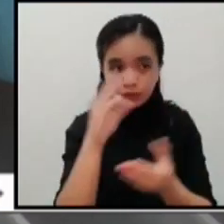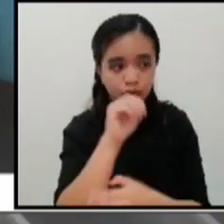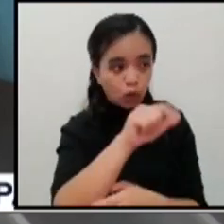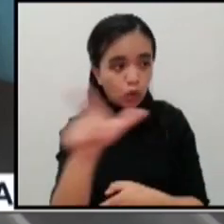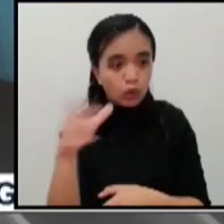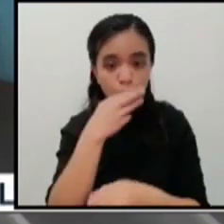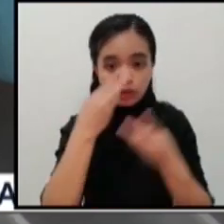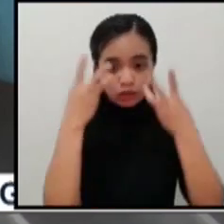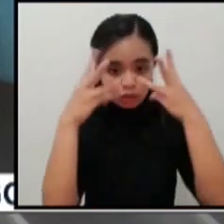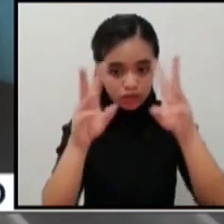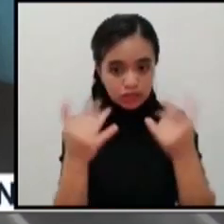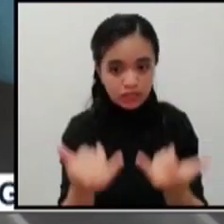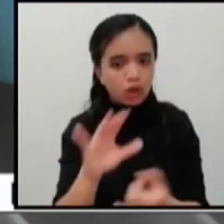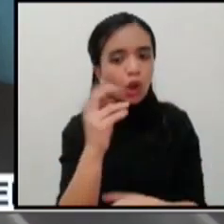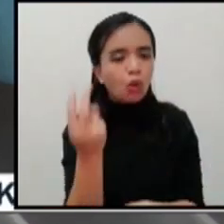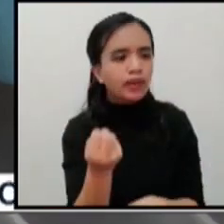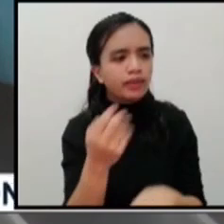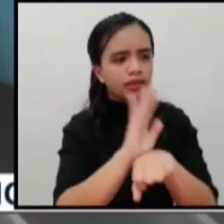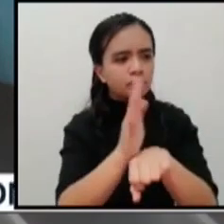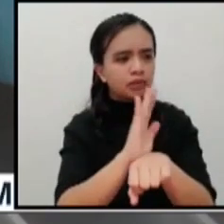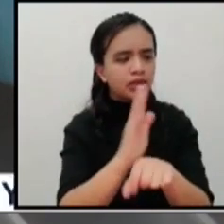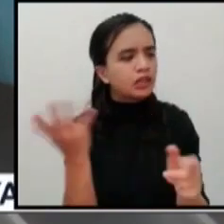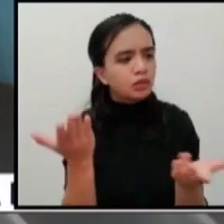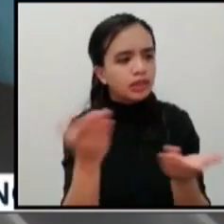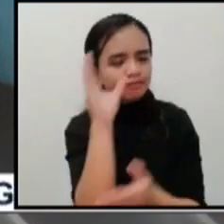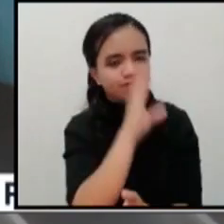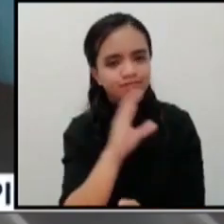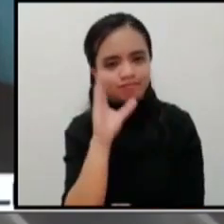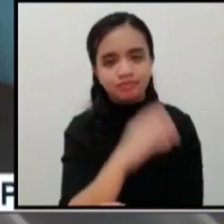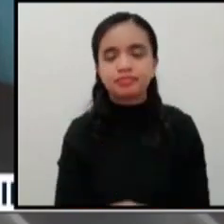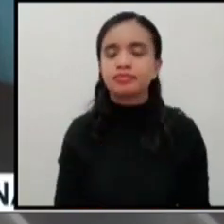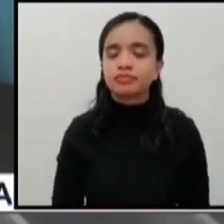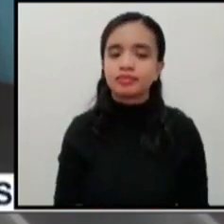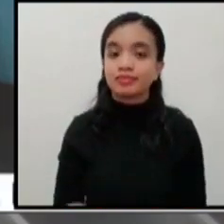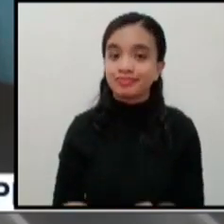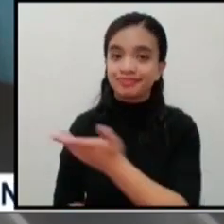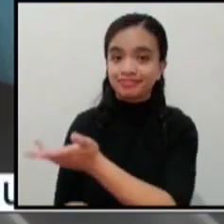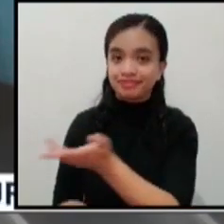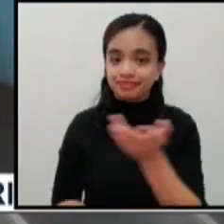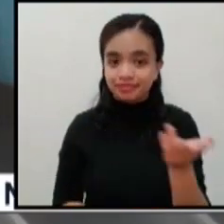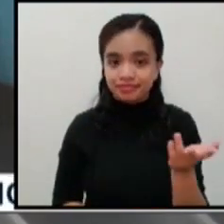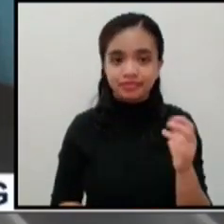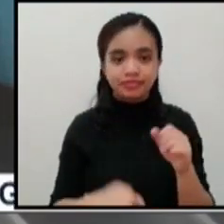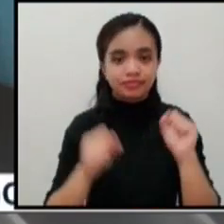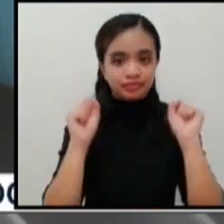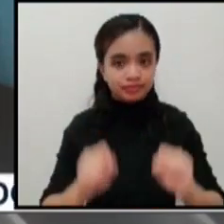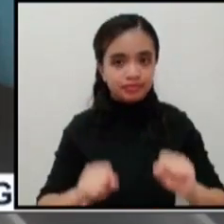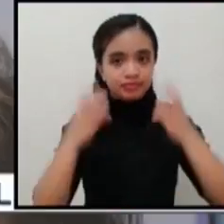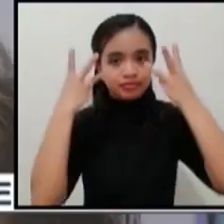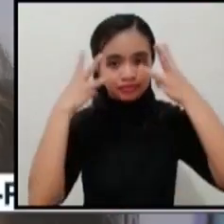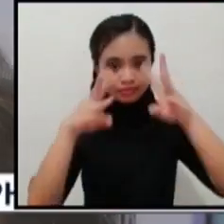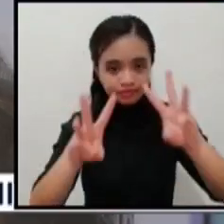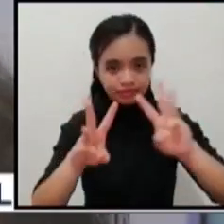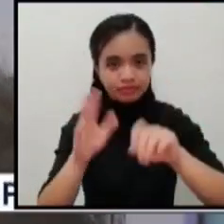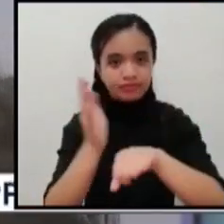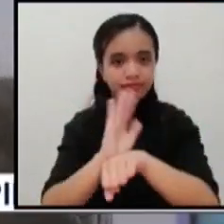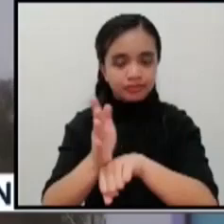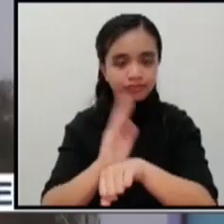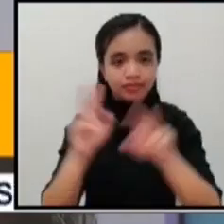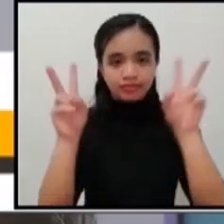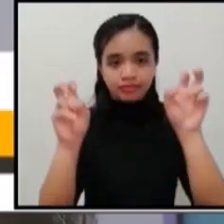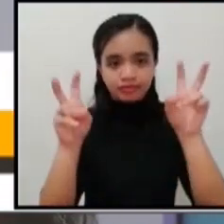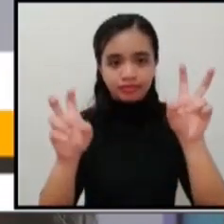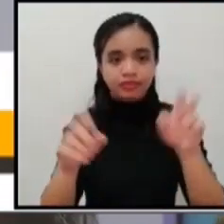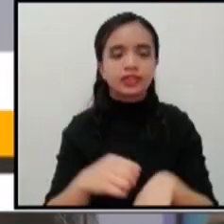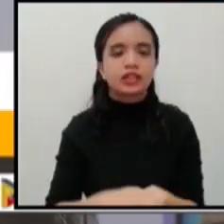at saan ito hahanapin? Mga ka-RSP, mapapanood ninyo ang aming sinakulo na pinamagatang traslasyon sa